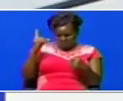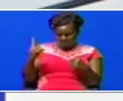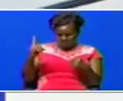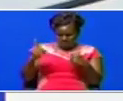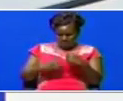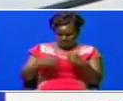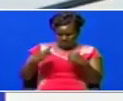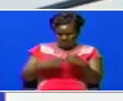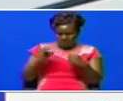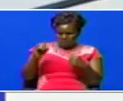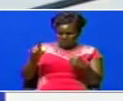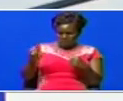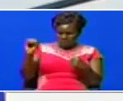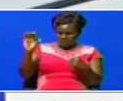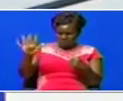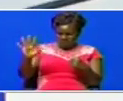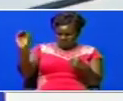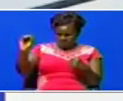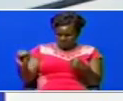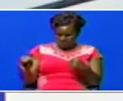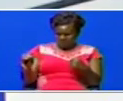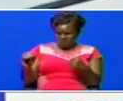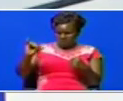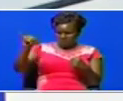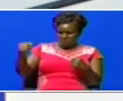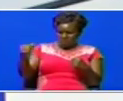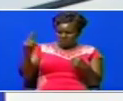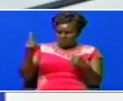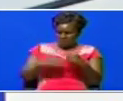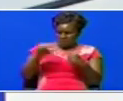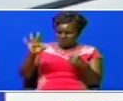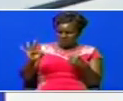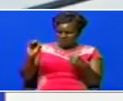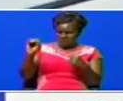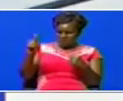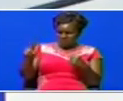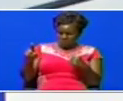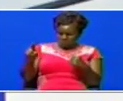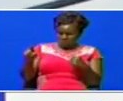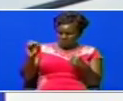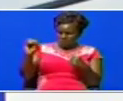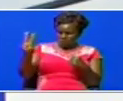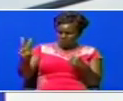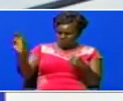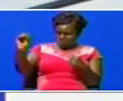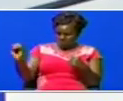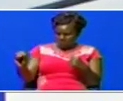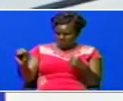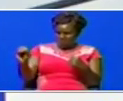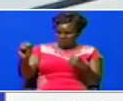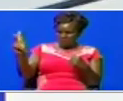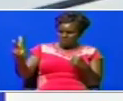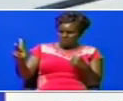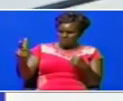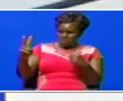168, 0.05%. Shakalaka Jirongo, 63, 0.02%. Japheth